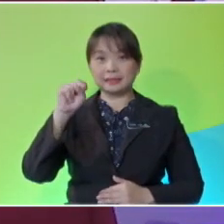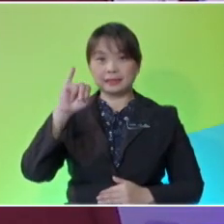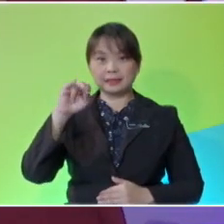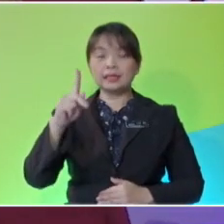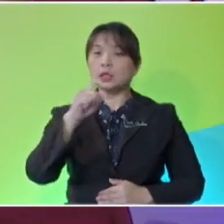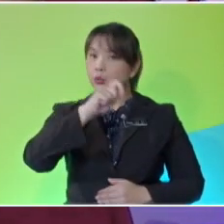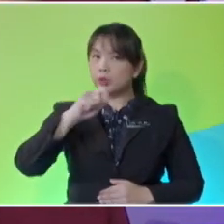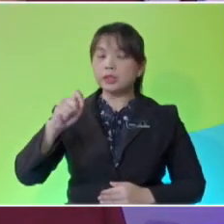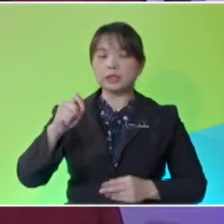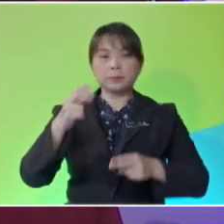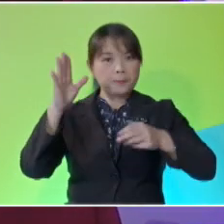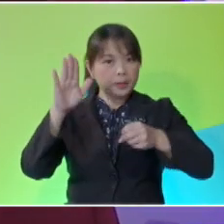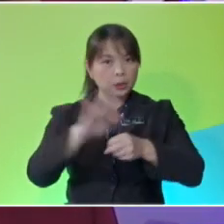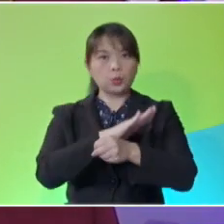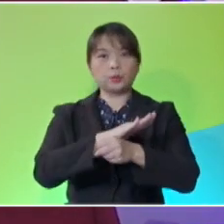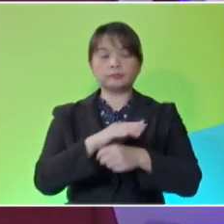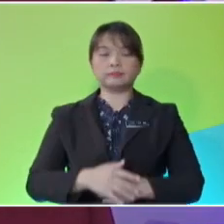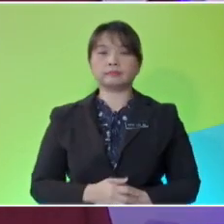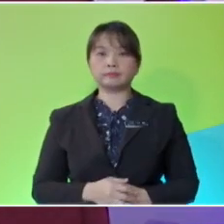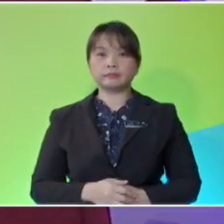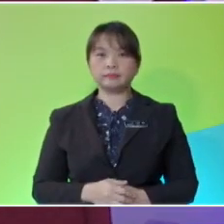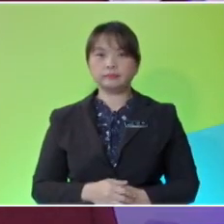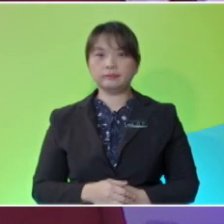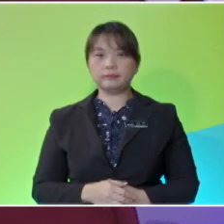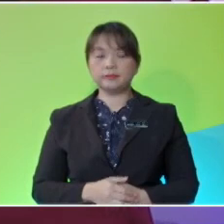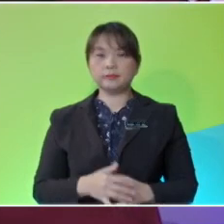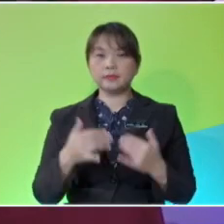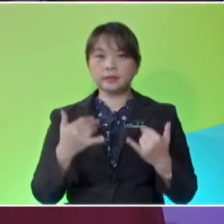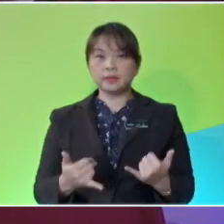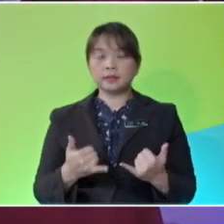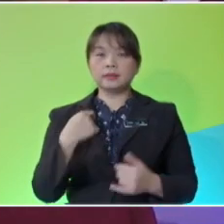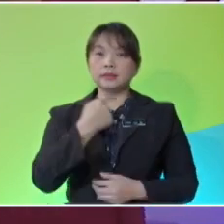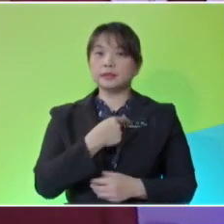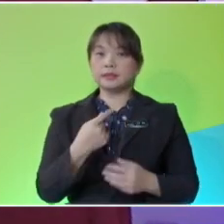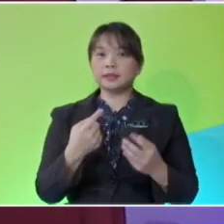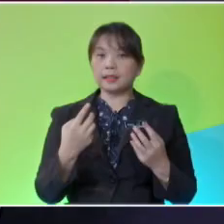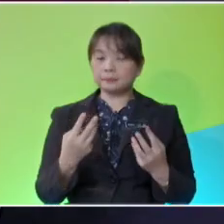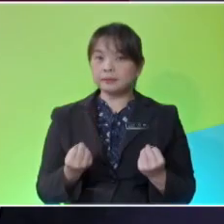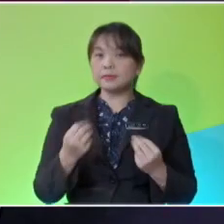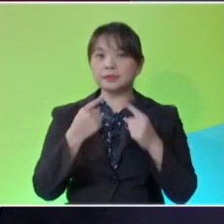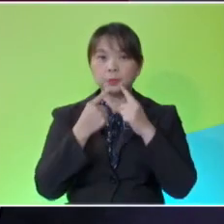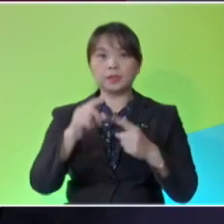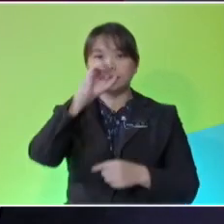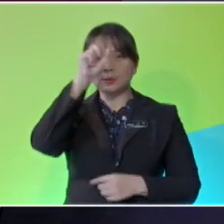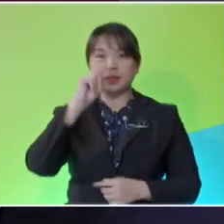seterusnya Oke kini tibalah masuk untuk sesi menjawab soal lain